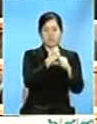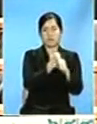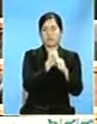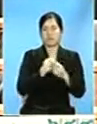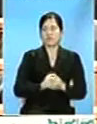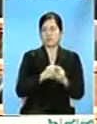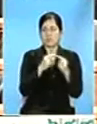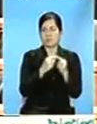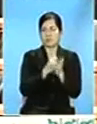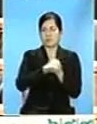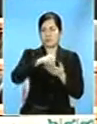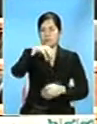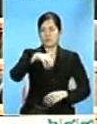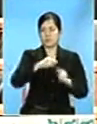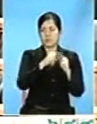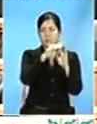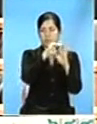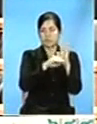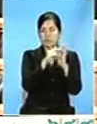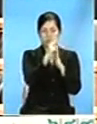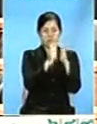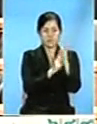ภาร่างรัฐธรรมนูญฉบับปี50นี่ครับ